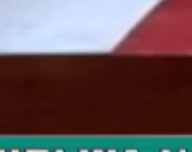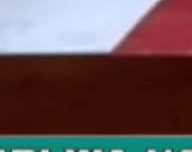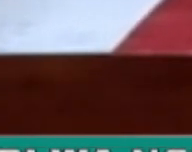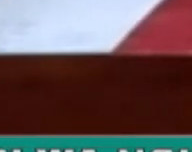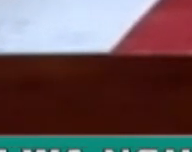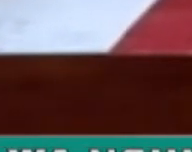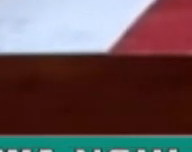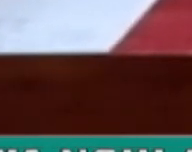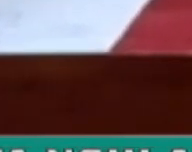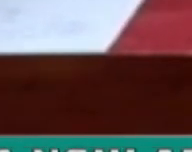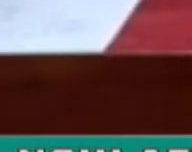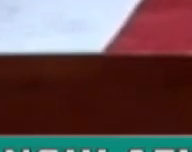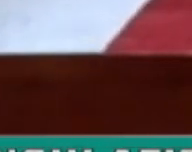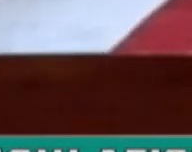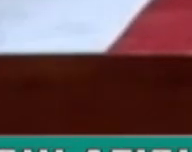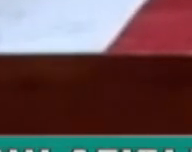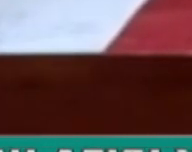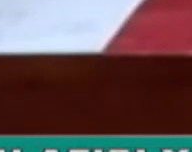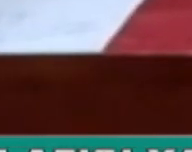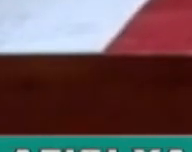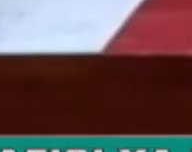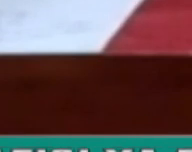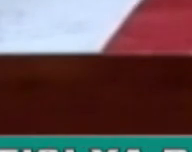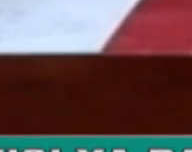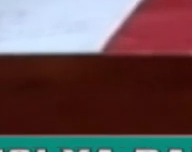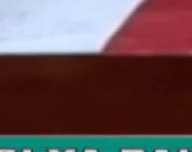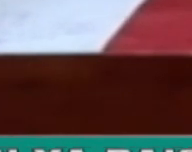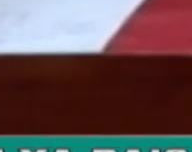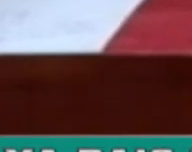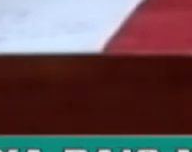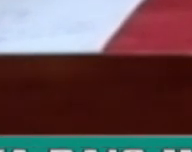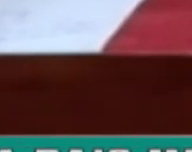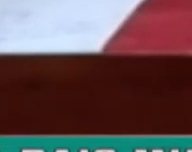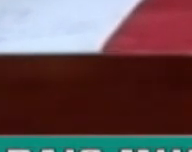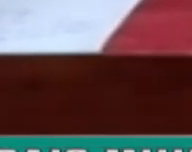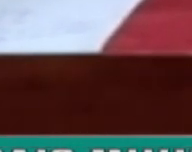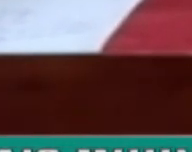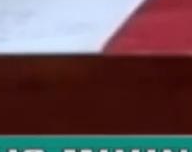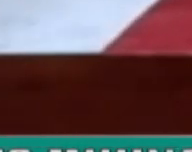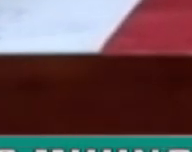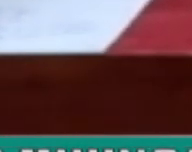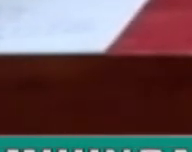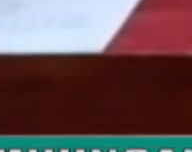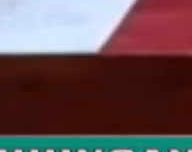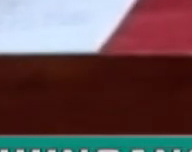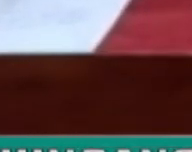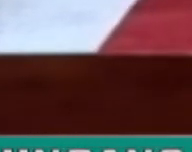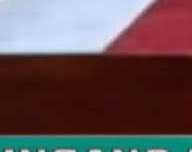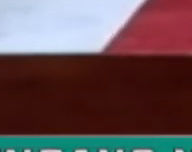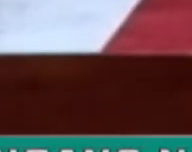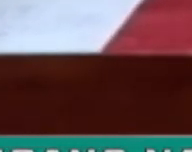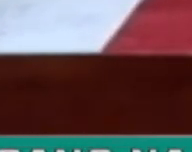kujikinga. Elimu hii inatolewa kwa kutumia mikutano, vipeperushi, vyombo vya habari na kadhalika. Hata